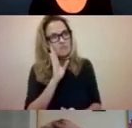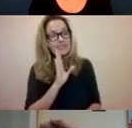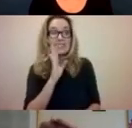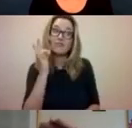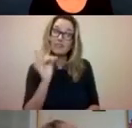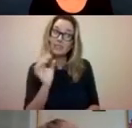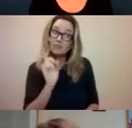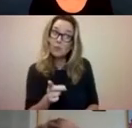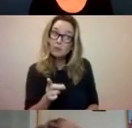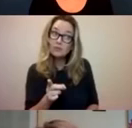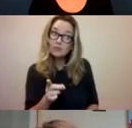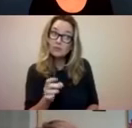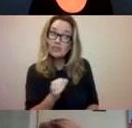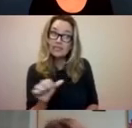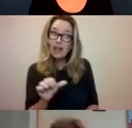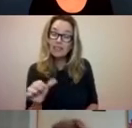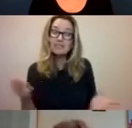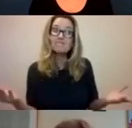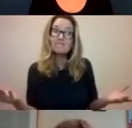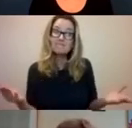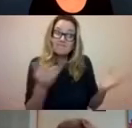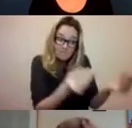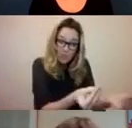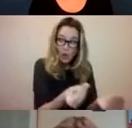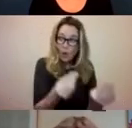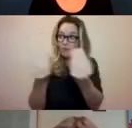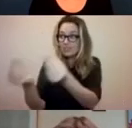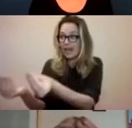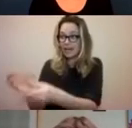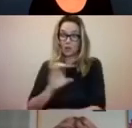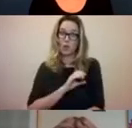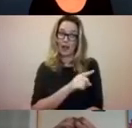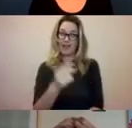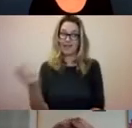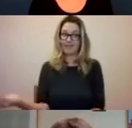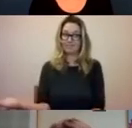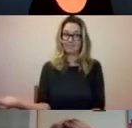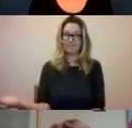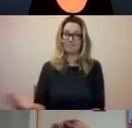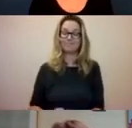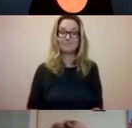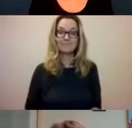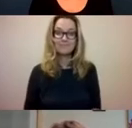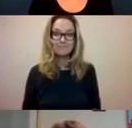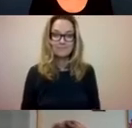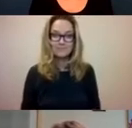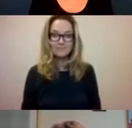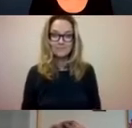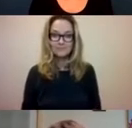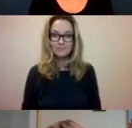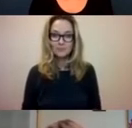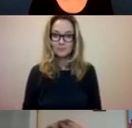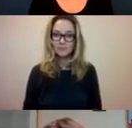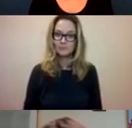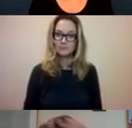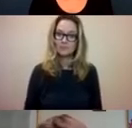moet, prima, maar dan draag ik jullie over aan een collega. En dat vonden ze waarschijnlijk toch